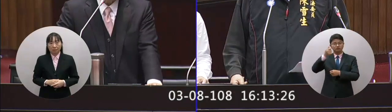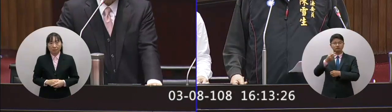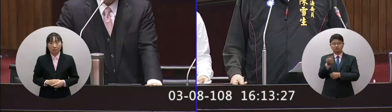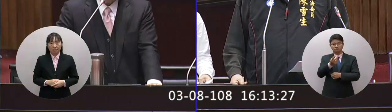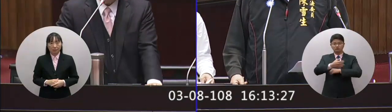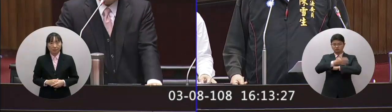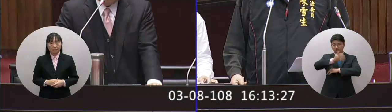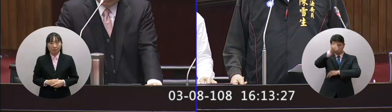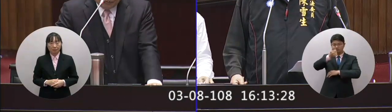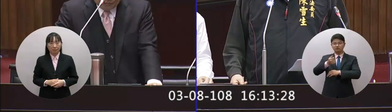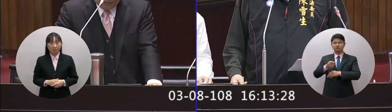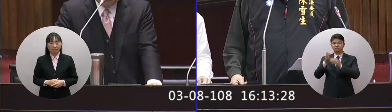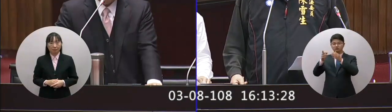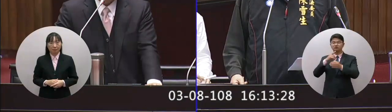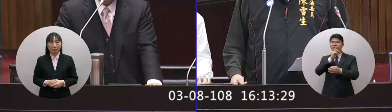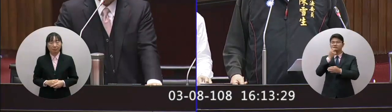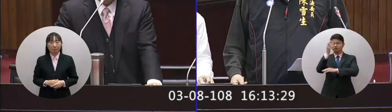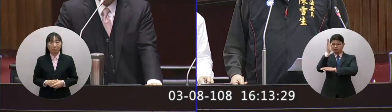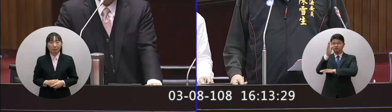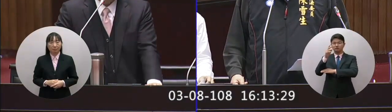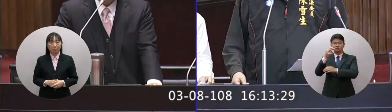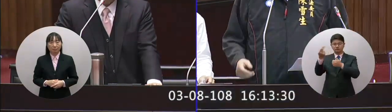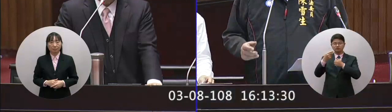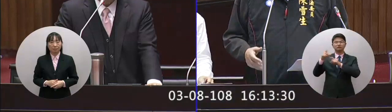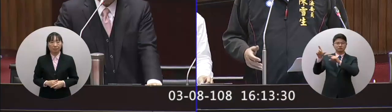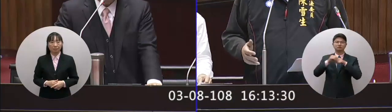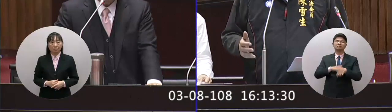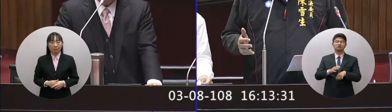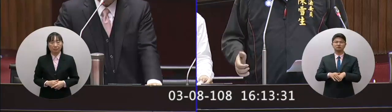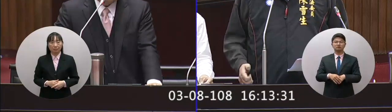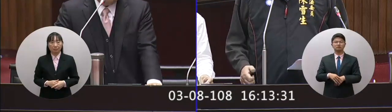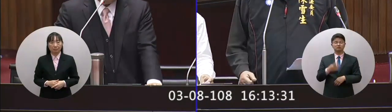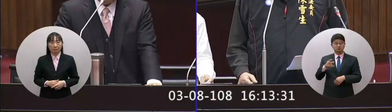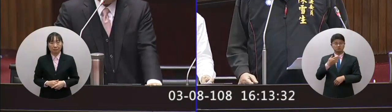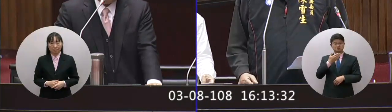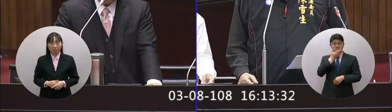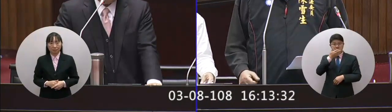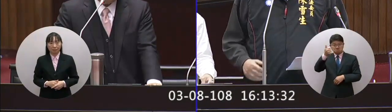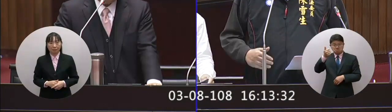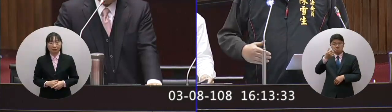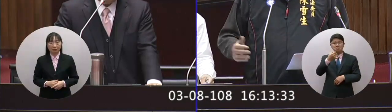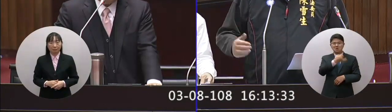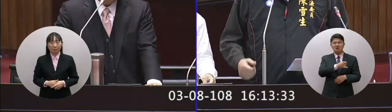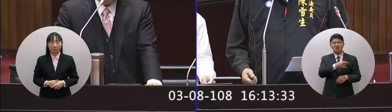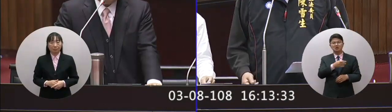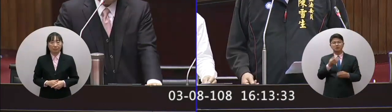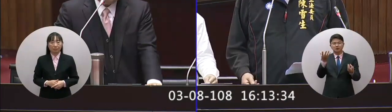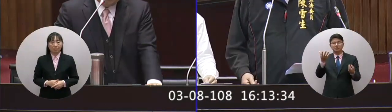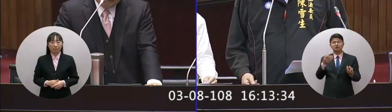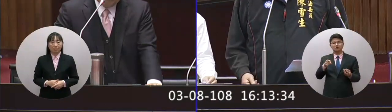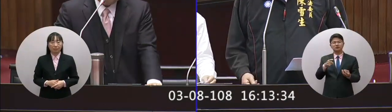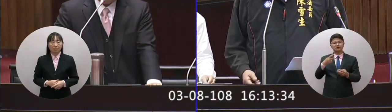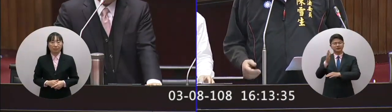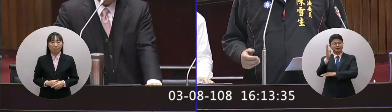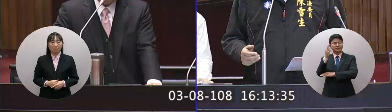也会遵照中央的指示，我们也希望就是说利多于弊哈，尽量没有扯到政治的